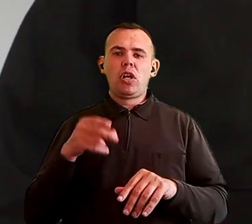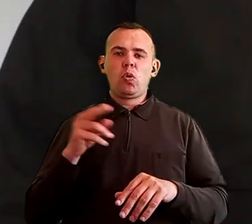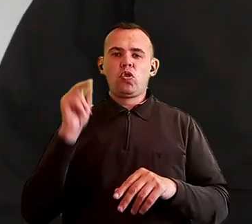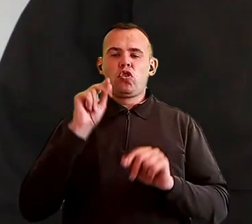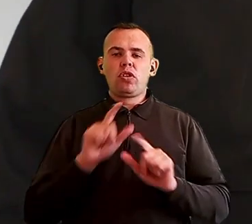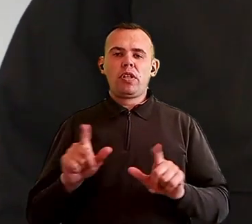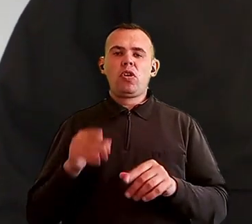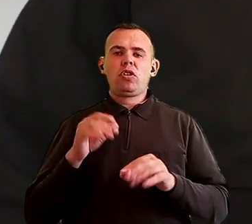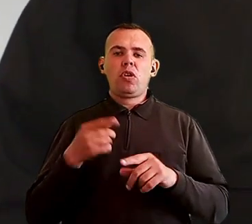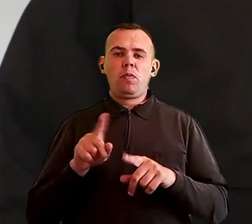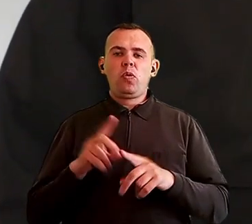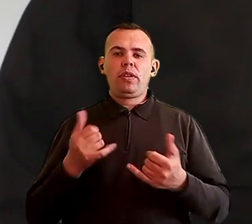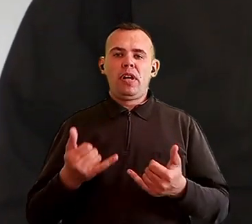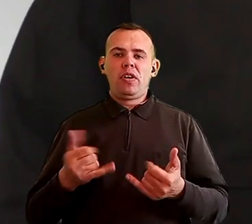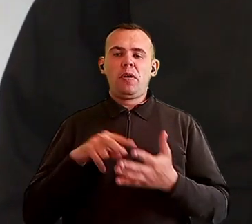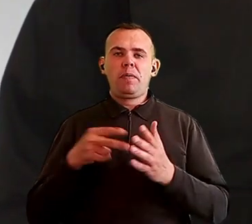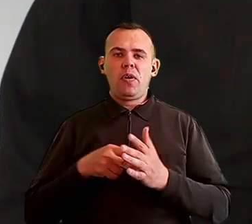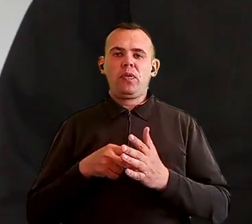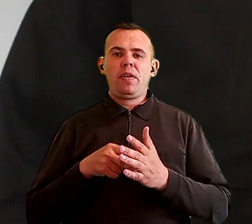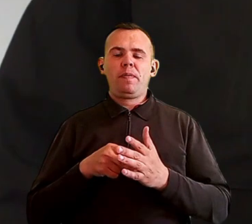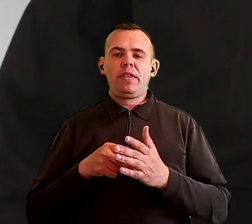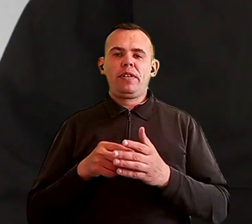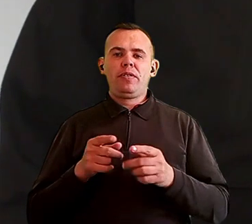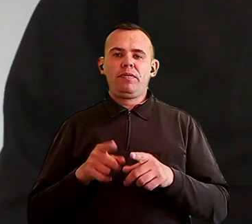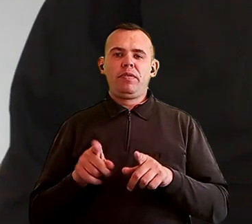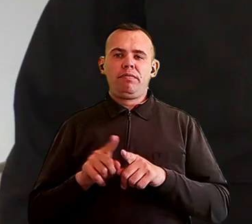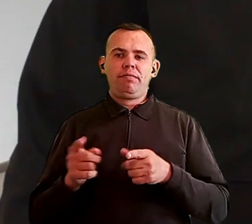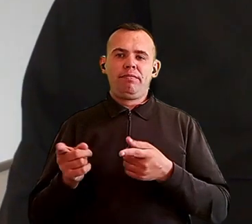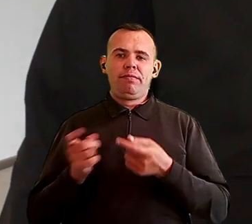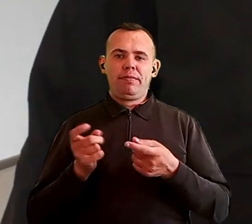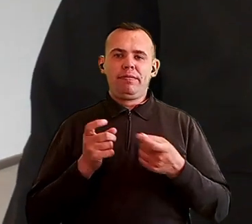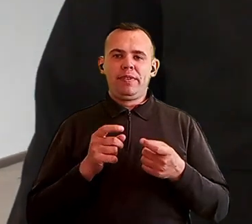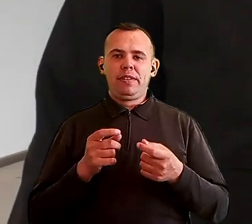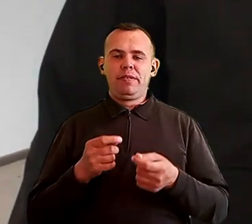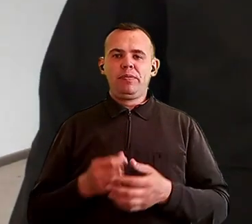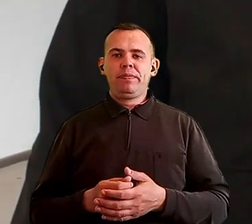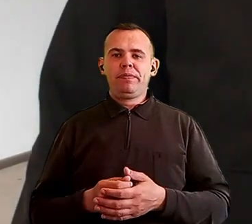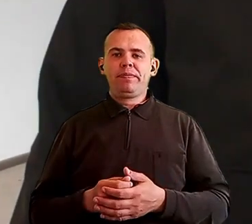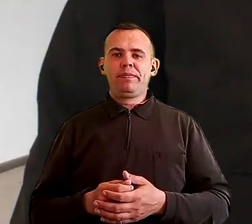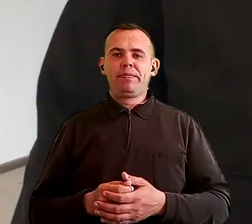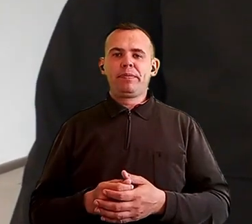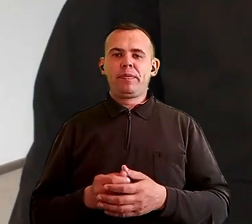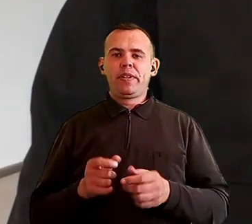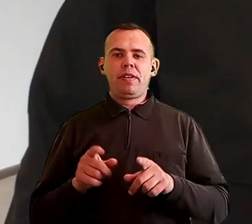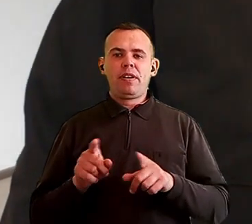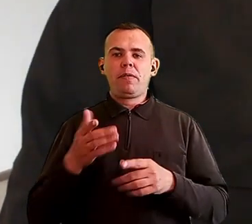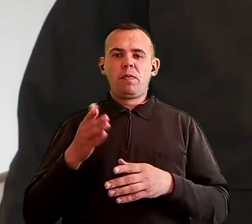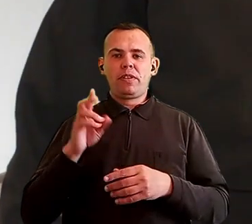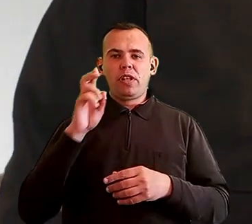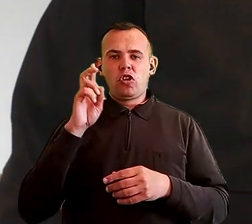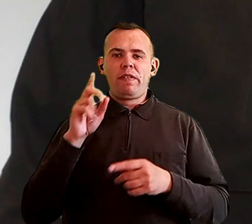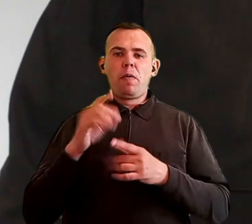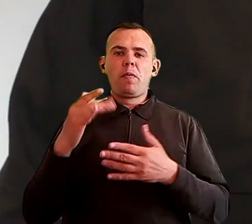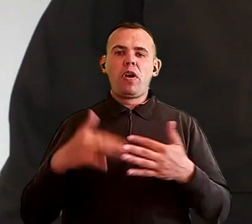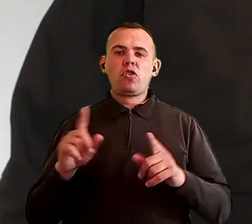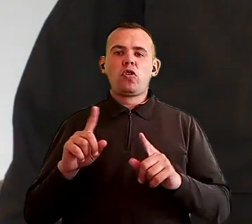наразі, я думаю, що це буде рухатись вже трошки скоріше, оскільки загальнодержавна програма щодо відновлення